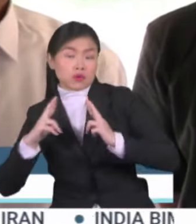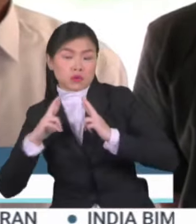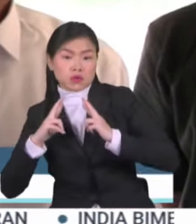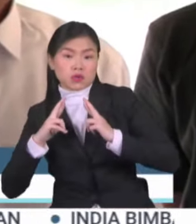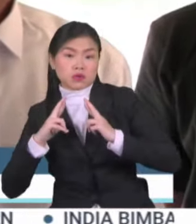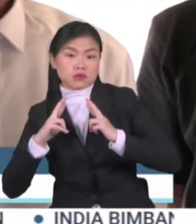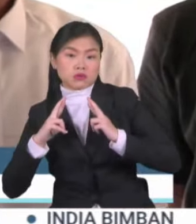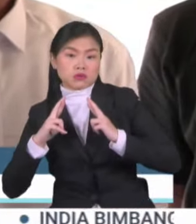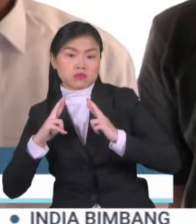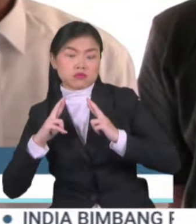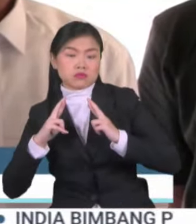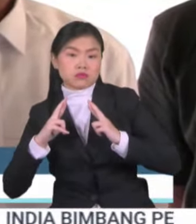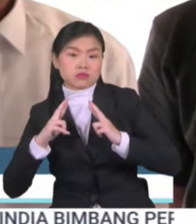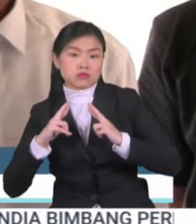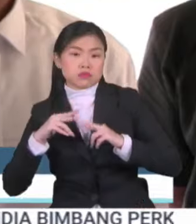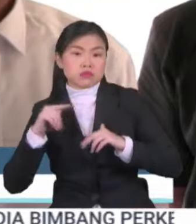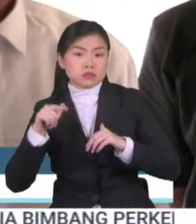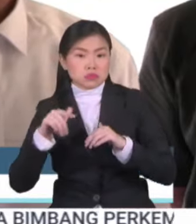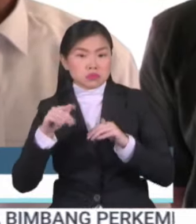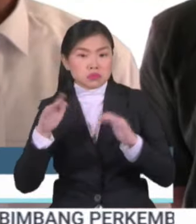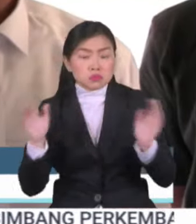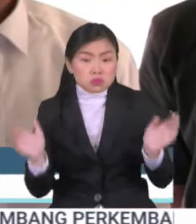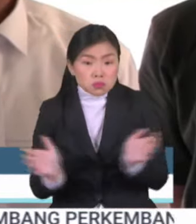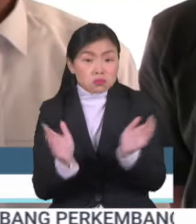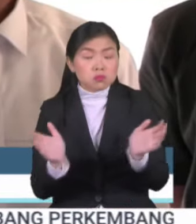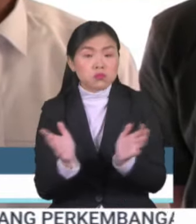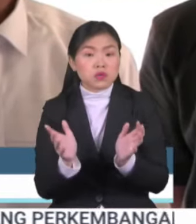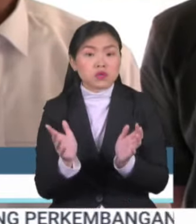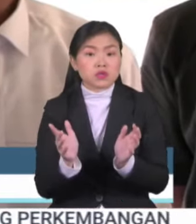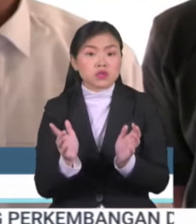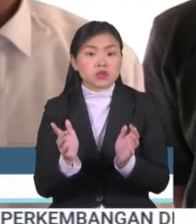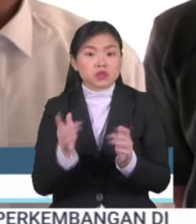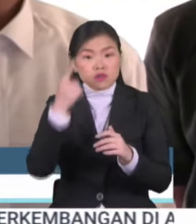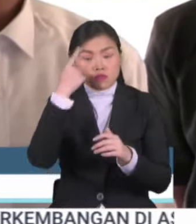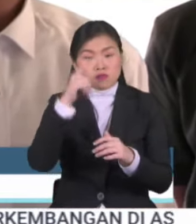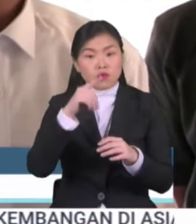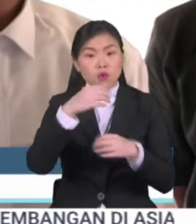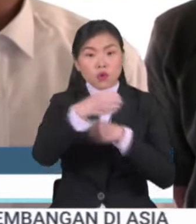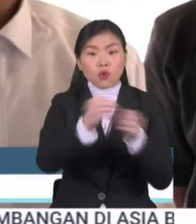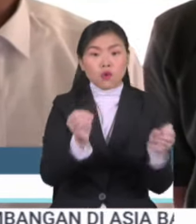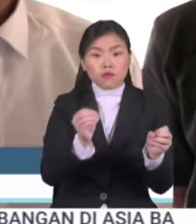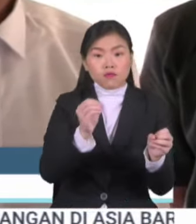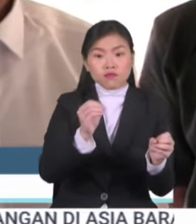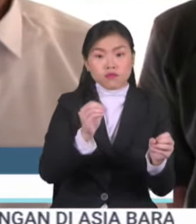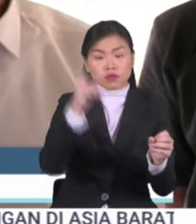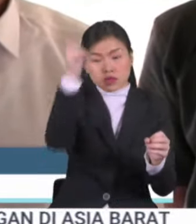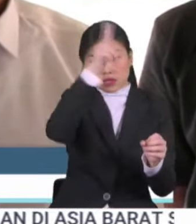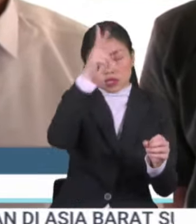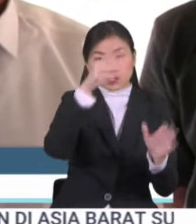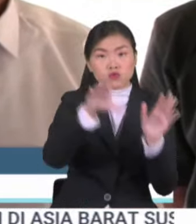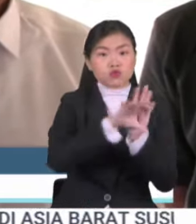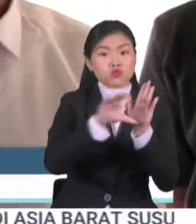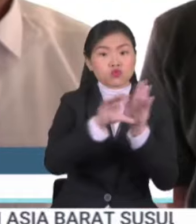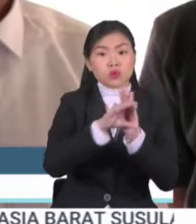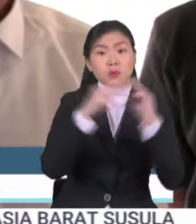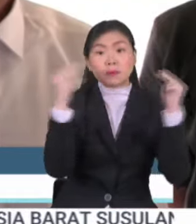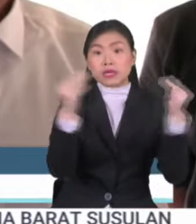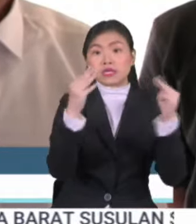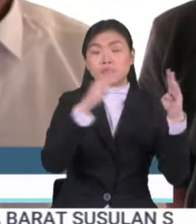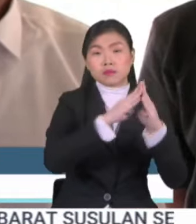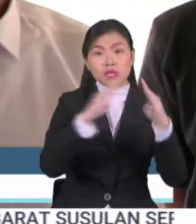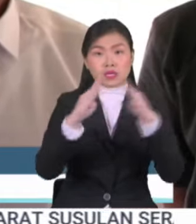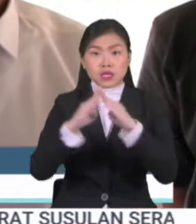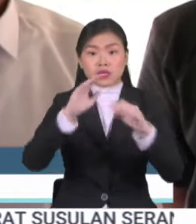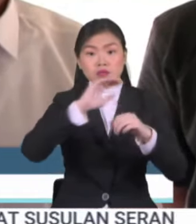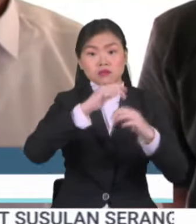ini terpakai, gerakannya terpakai kepada pejabat-pejabat kerajaan seperti majlis-majlis perbandaran untuk mereka